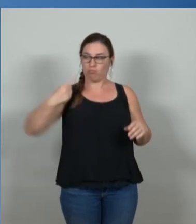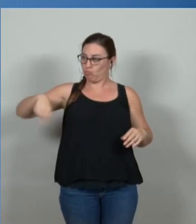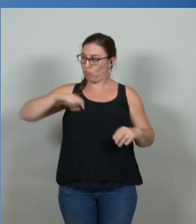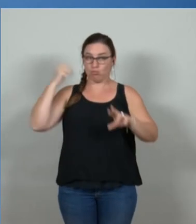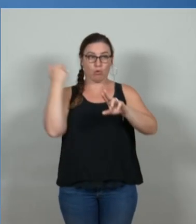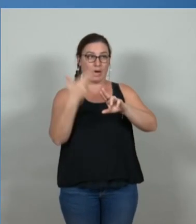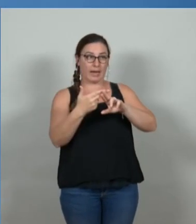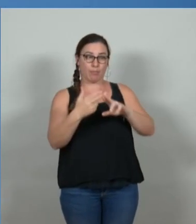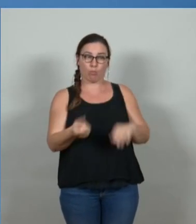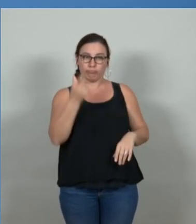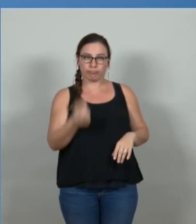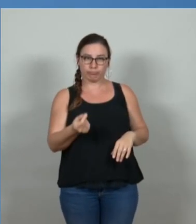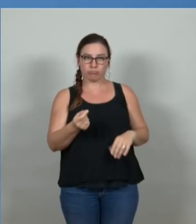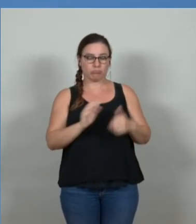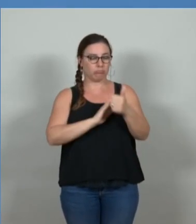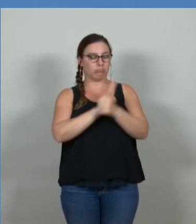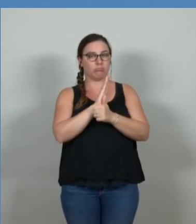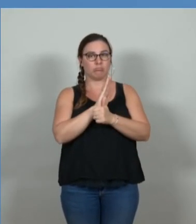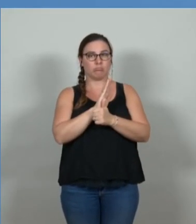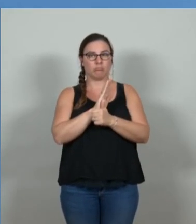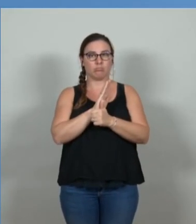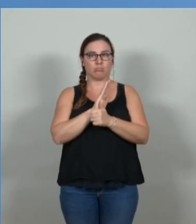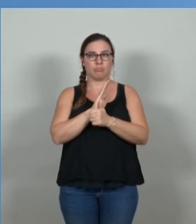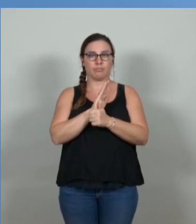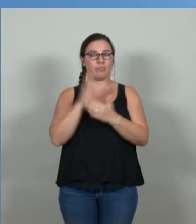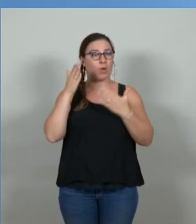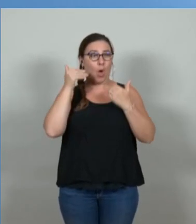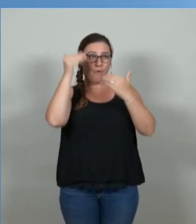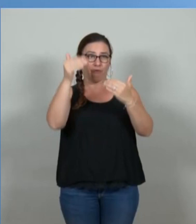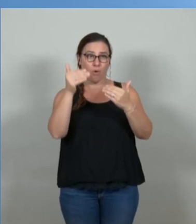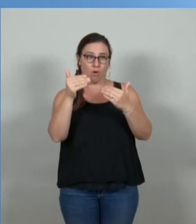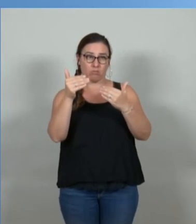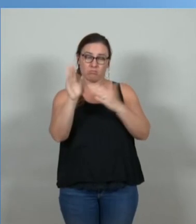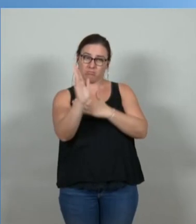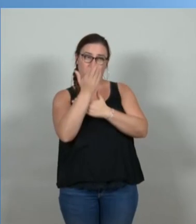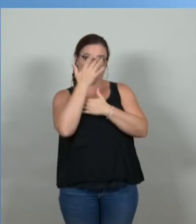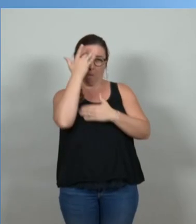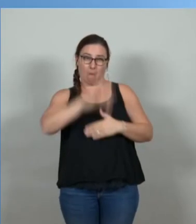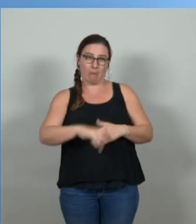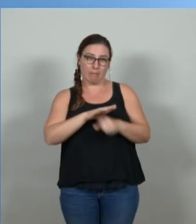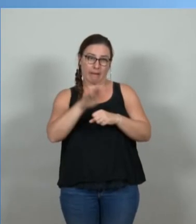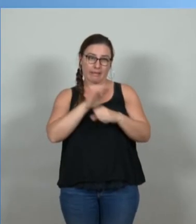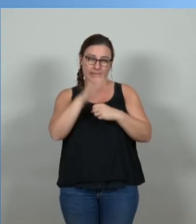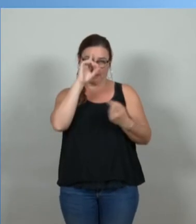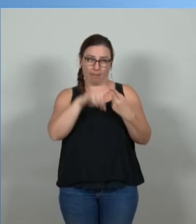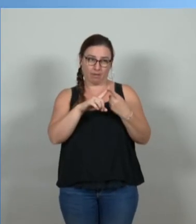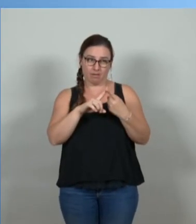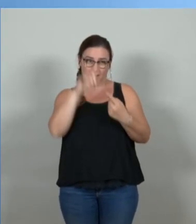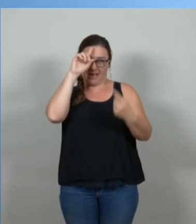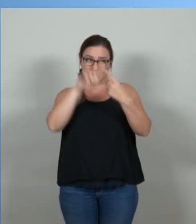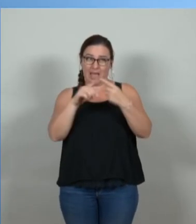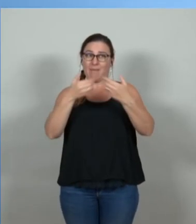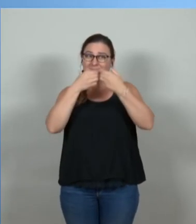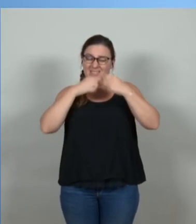assez rapide premièrement je veux démontre votre méconnaissance de ce sujet puisqu'il s'agit de deux sujets complètement